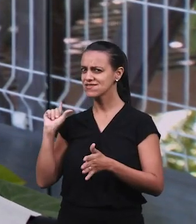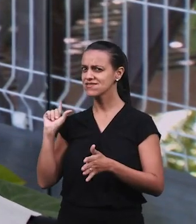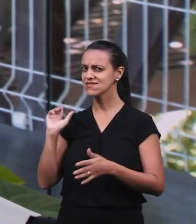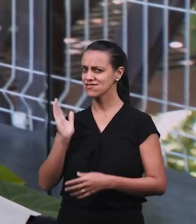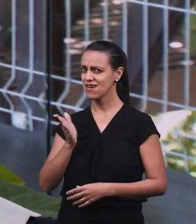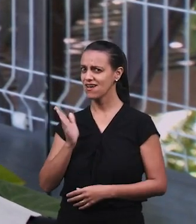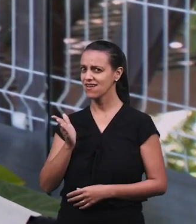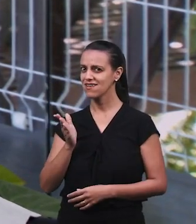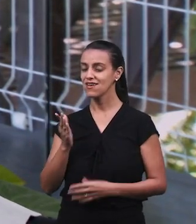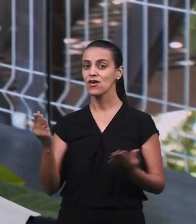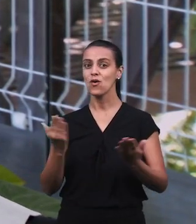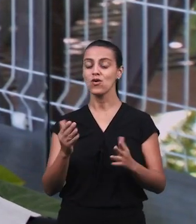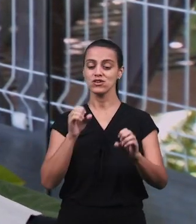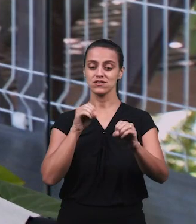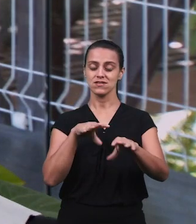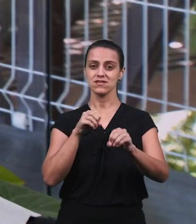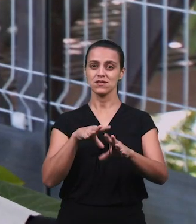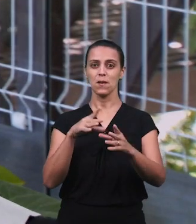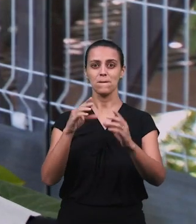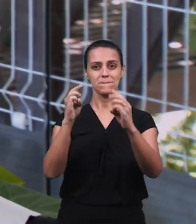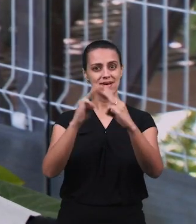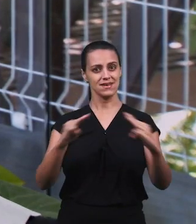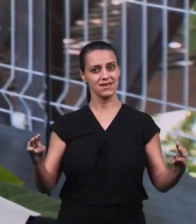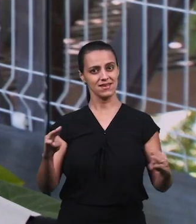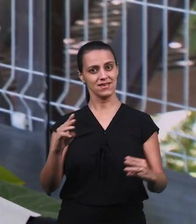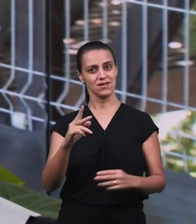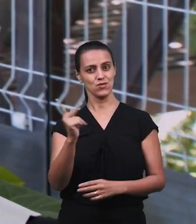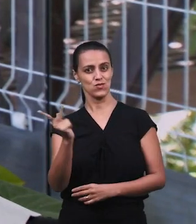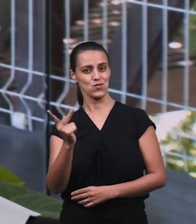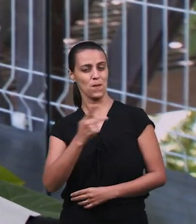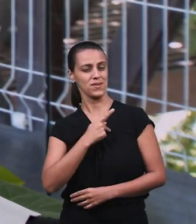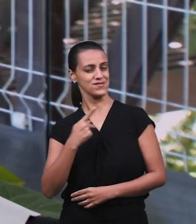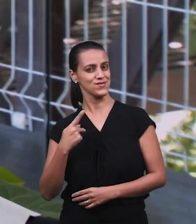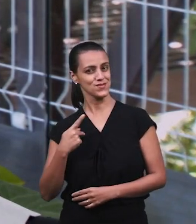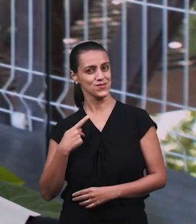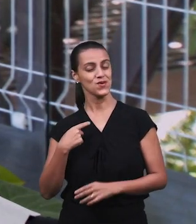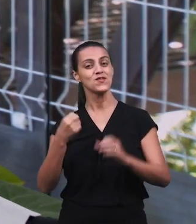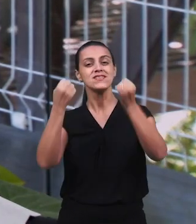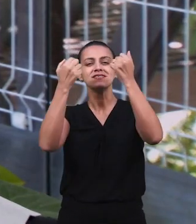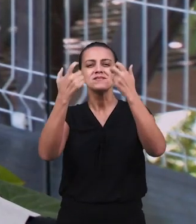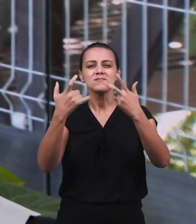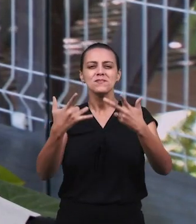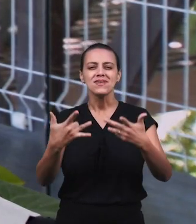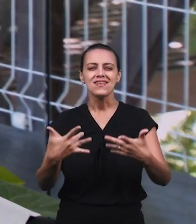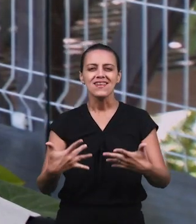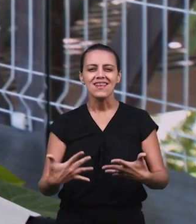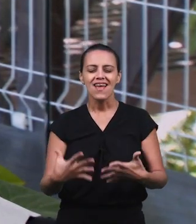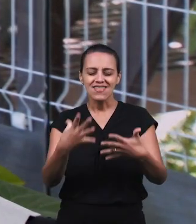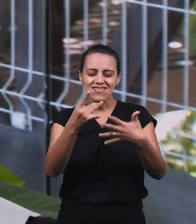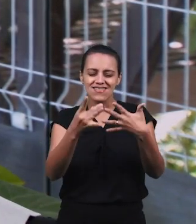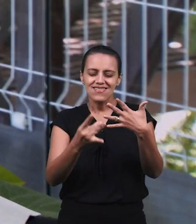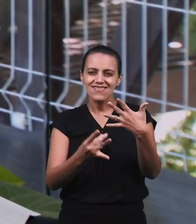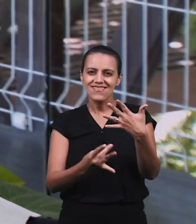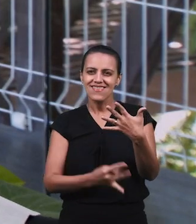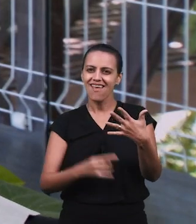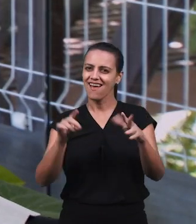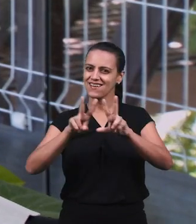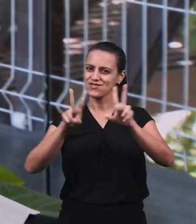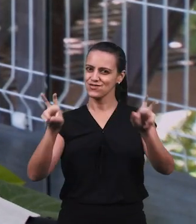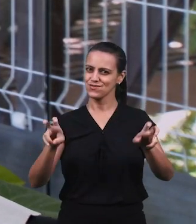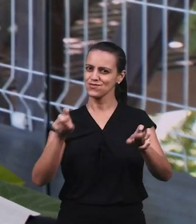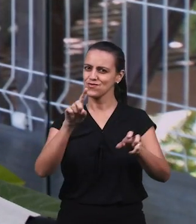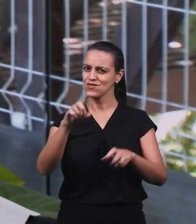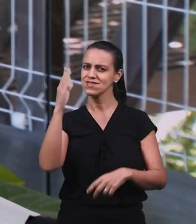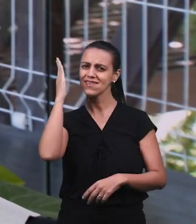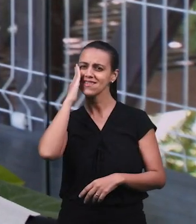Manaim d'aujourd'hui, les pasteurs Daniel Moreira et Sergio Souza vont vous expliquer avec clarté ce sujet et approfondir votre compréhension à propos